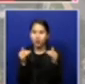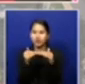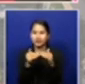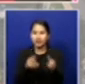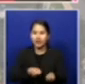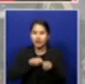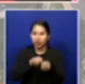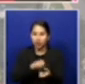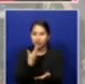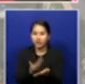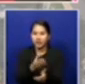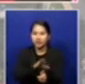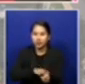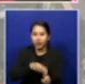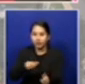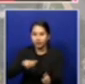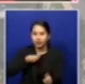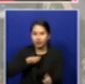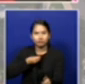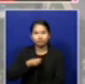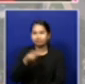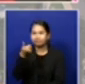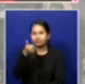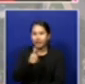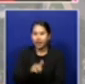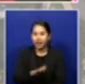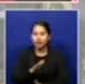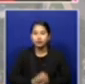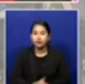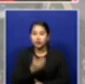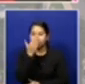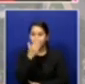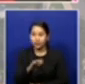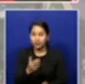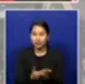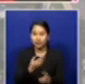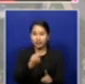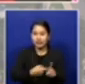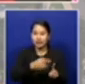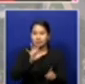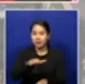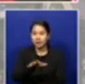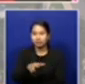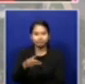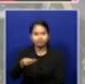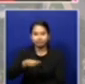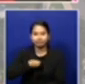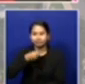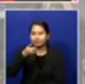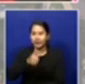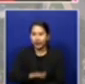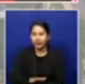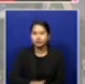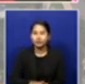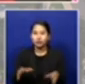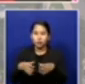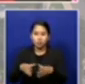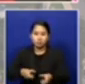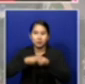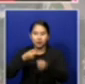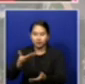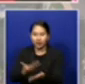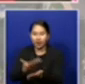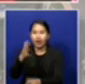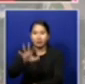ขอเยียวยาไม่ได้รอบแรก 5,000 บาทก็ไม่ได้รอบนี้ 5,000 บาทก็